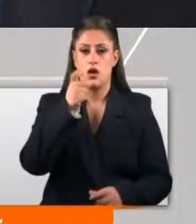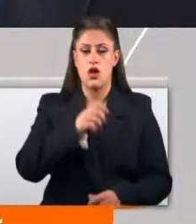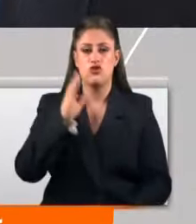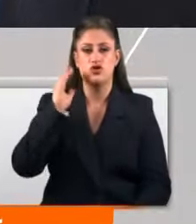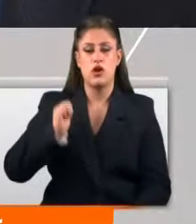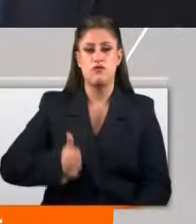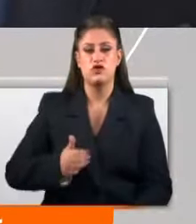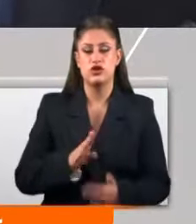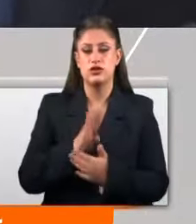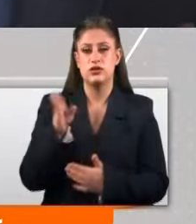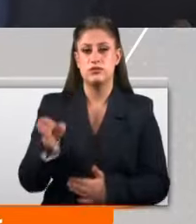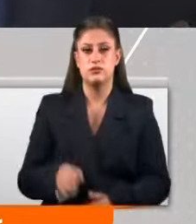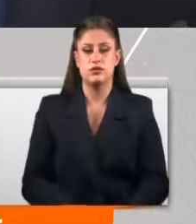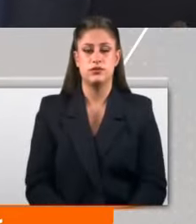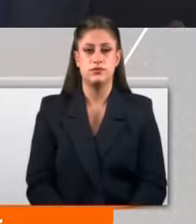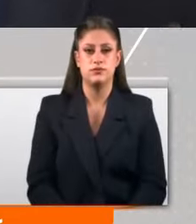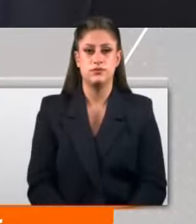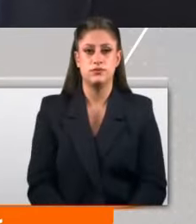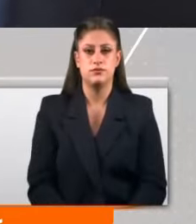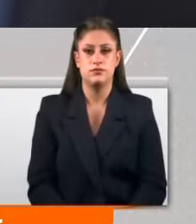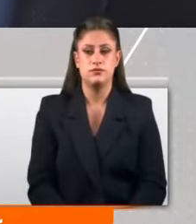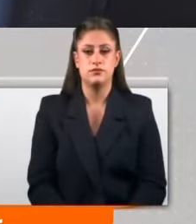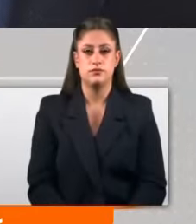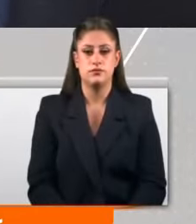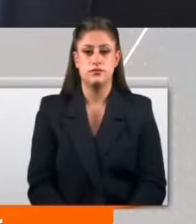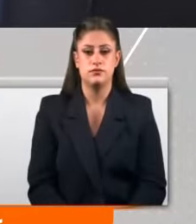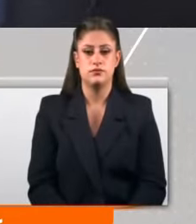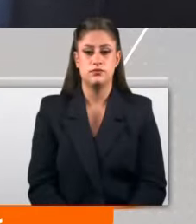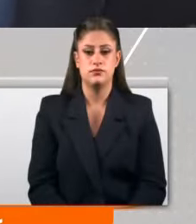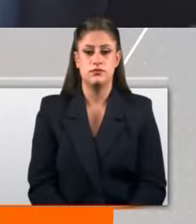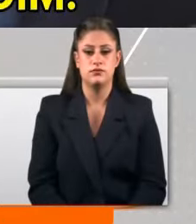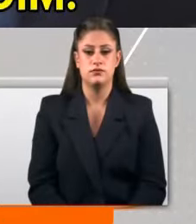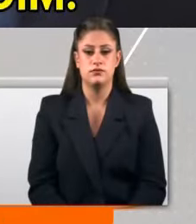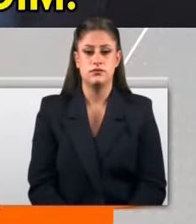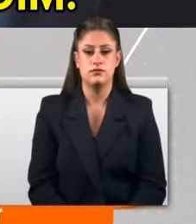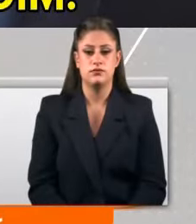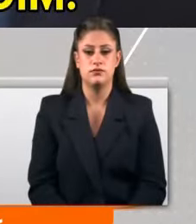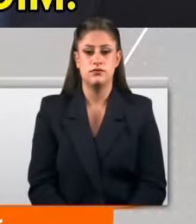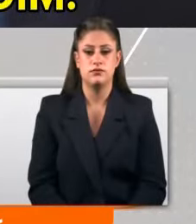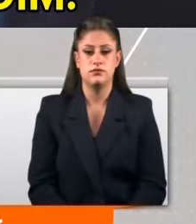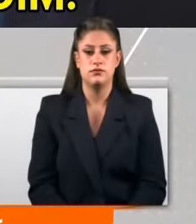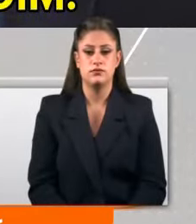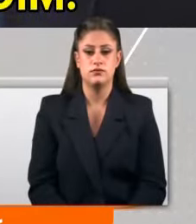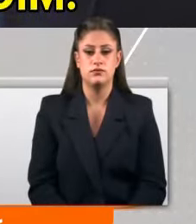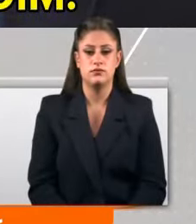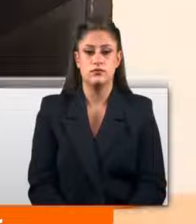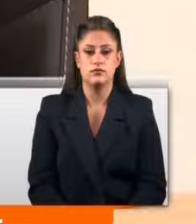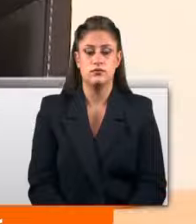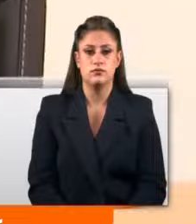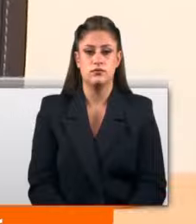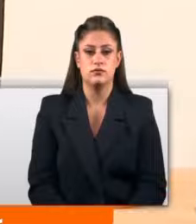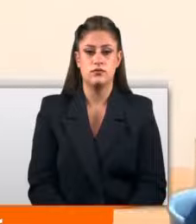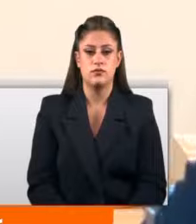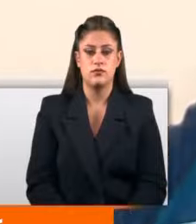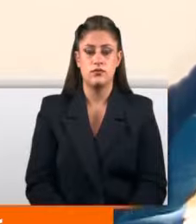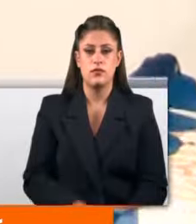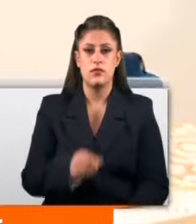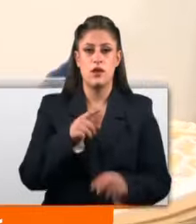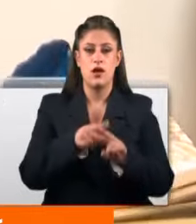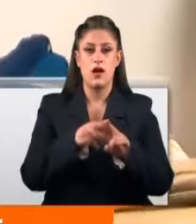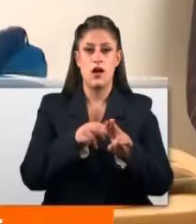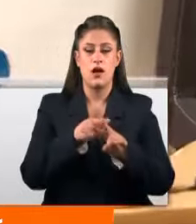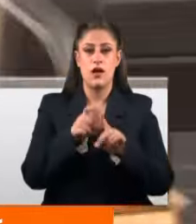müşteri hizmetlerini arayarak böyle bir işlemin olmadığını öğrenmek istediğimde başka bir şok yaşadım. 3 tane kredi kartımın olduğunu öğrendim. Akademisyen